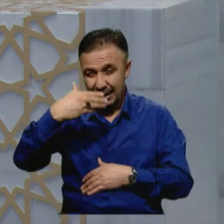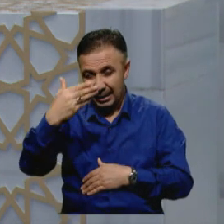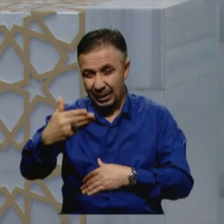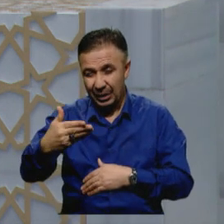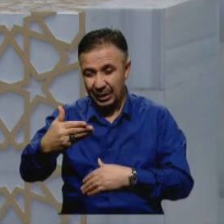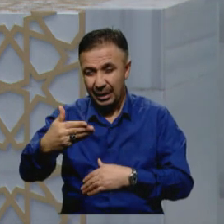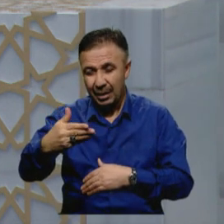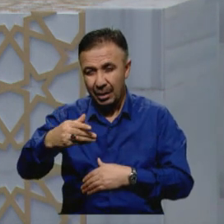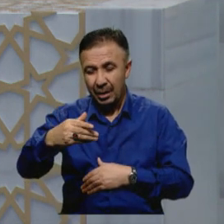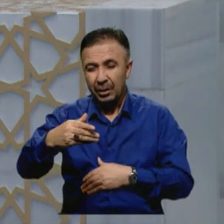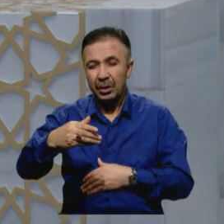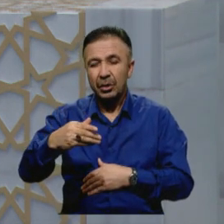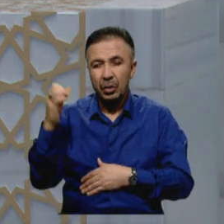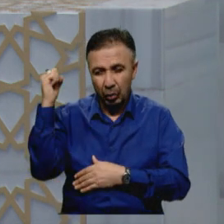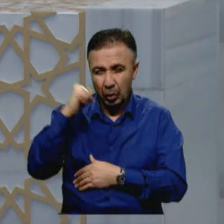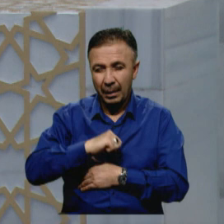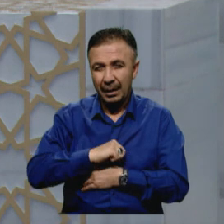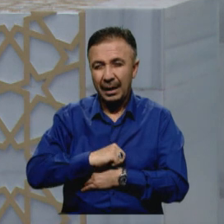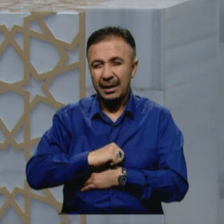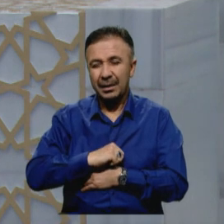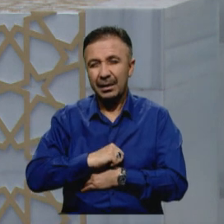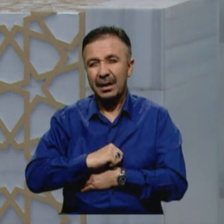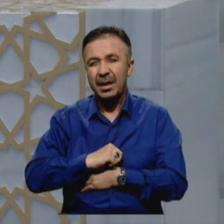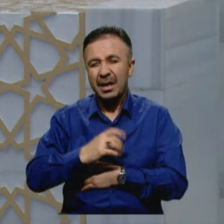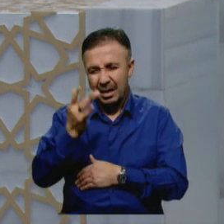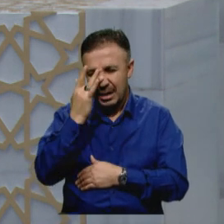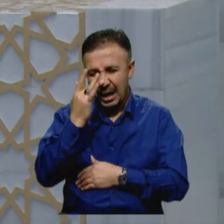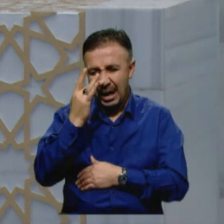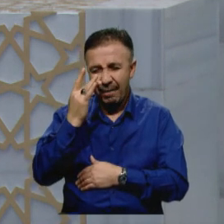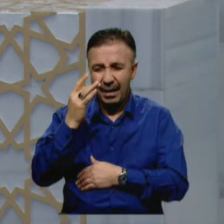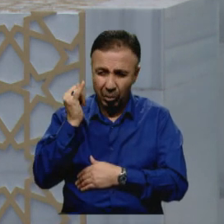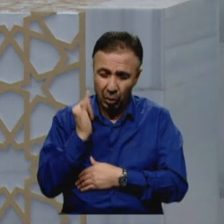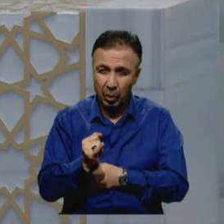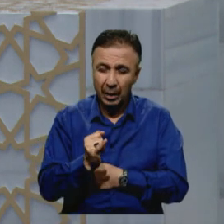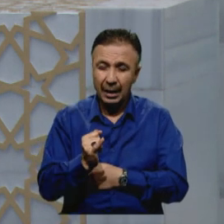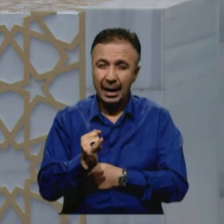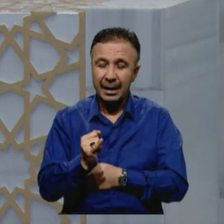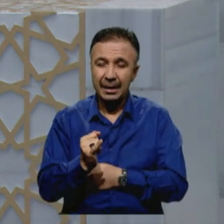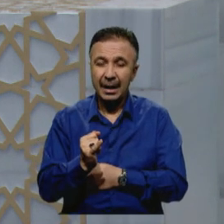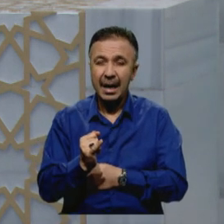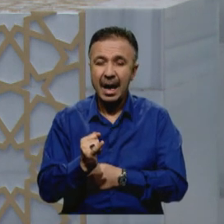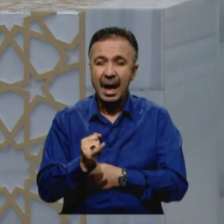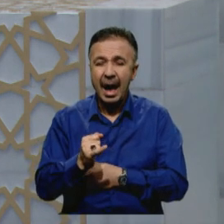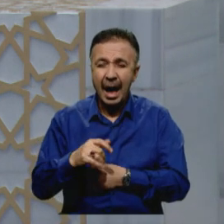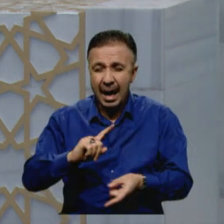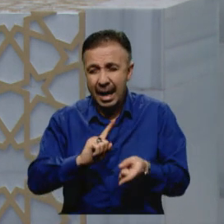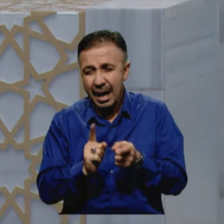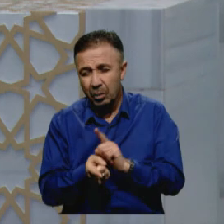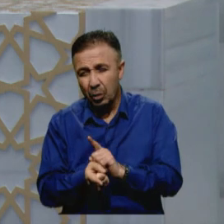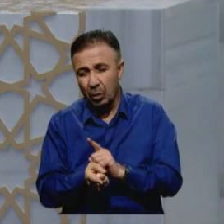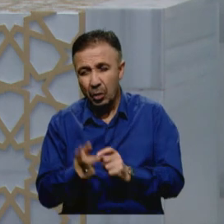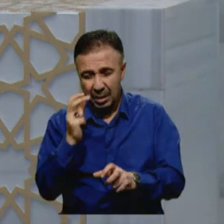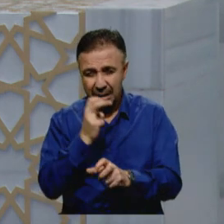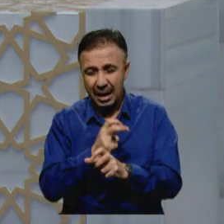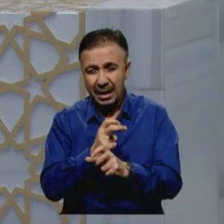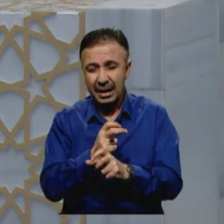ve tuzaklarından, küresel şeytanlı güçlerin ülkemiz üzerindeki her türlü tuzaklarından ülkemizi